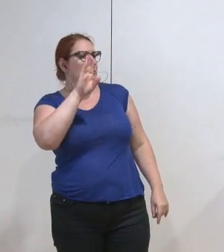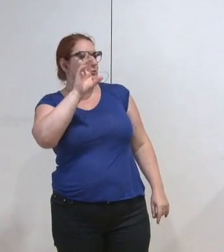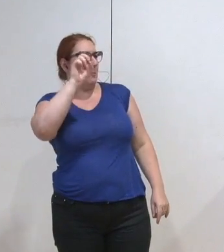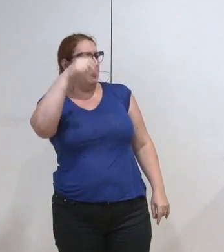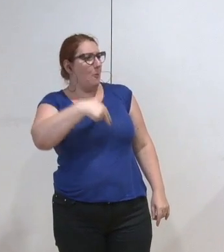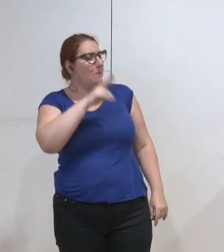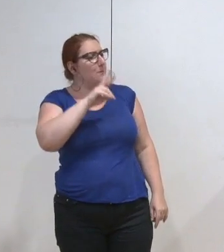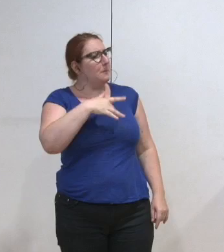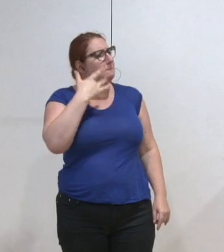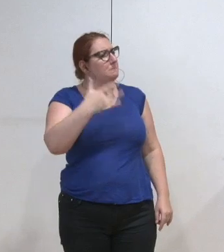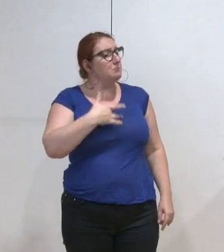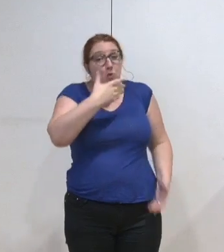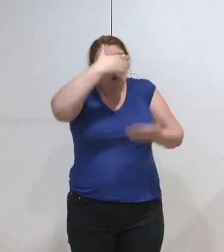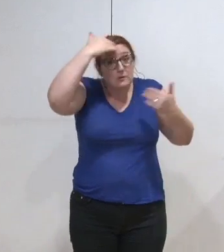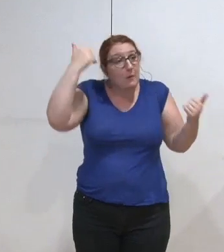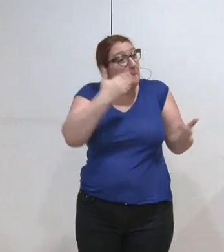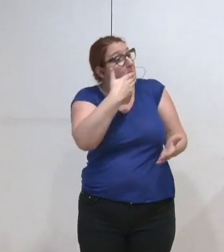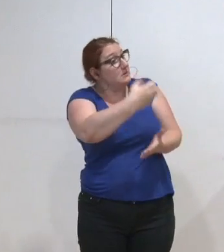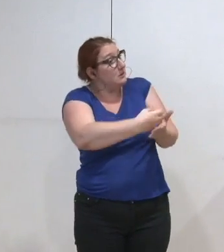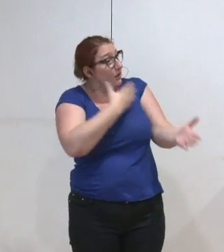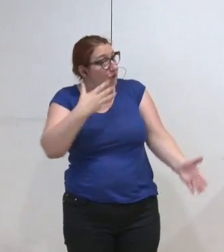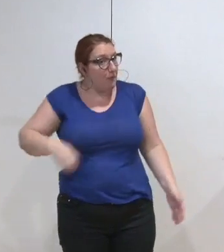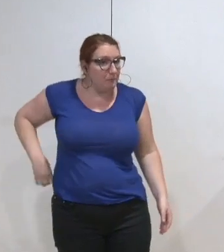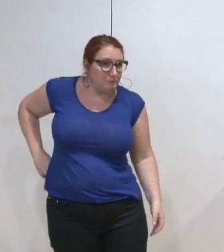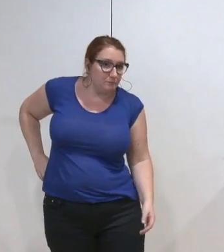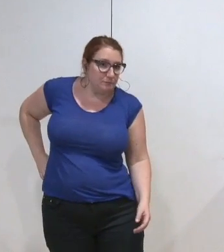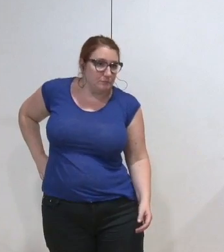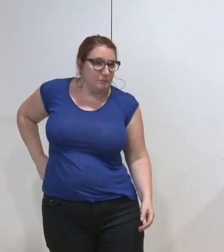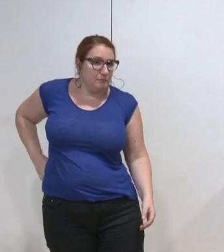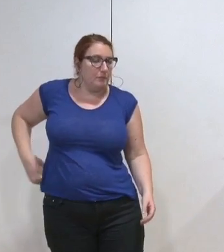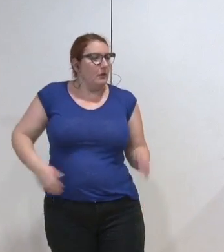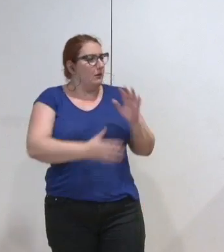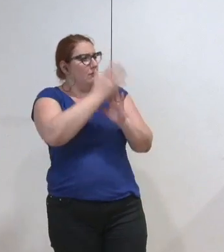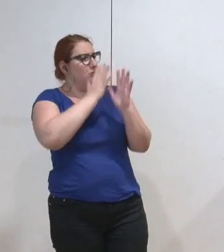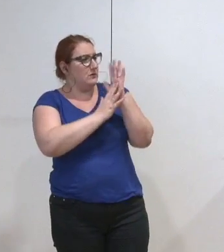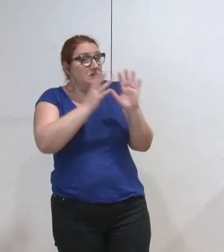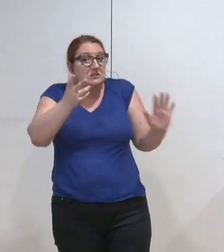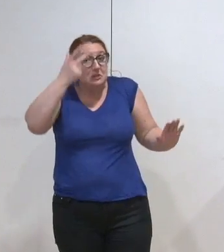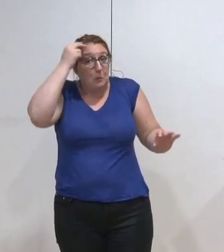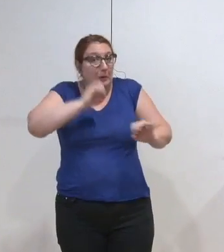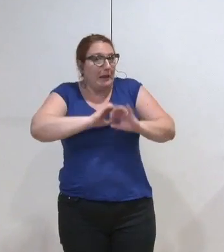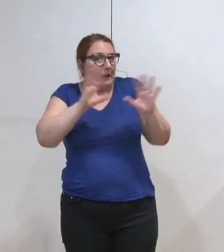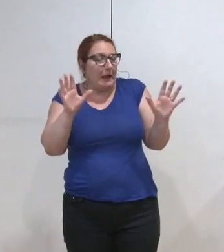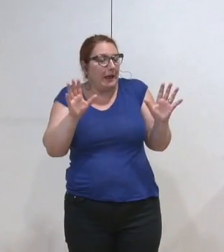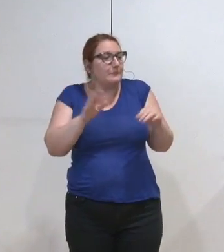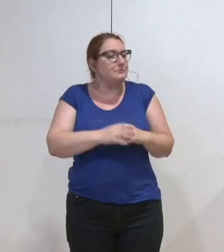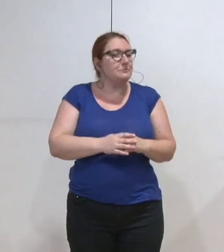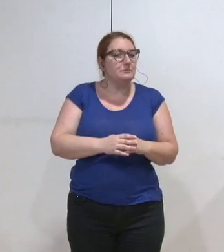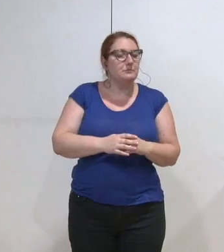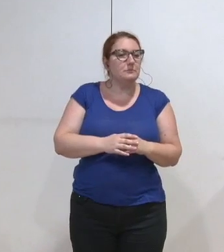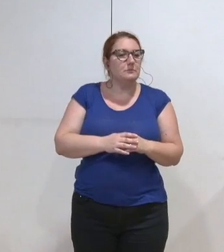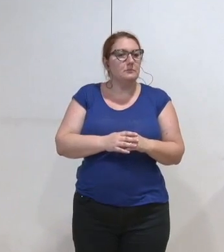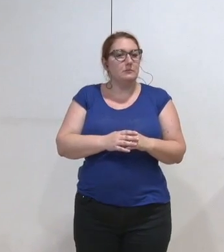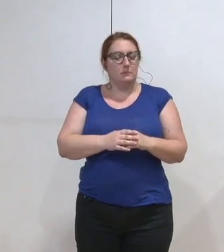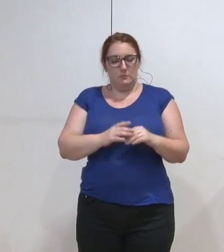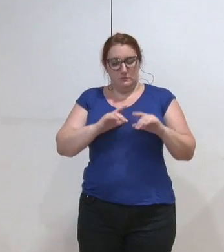intéressant je l'ignorais et je vous remercie de nous avoir donné cette information vousous vous avez dit effectivement si j'ai bien compris que à l'entrée en